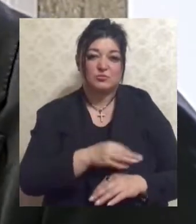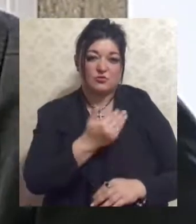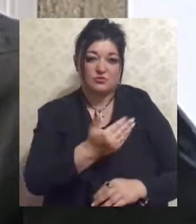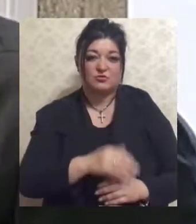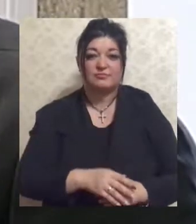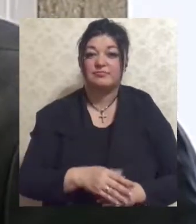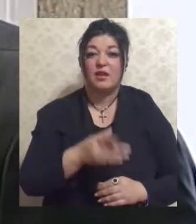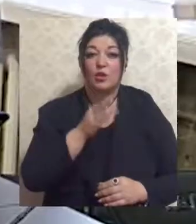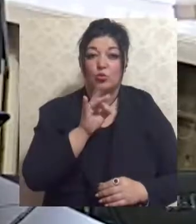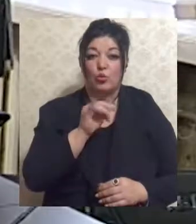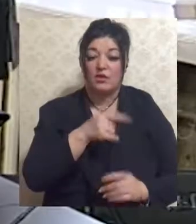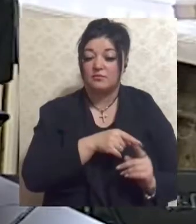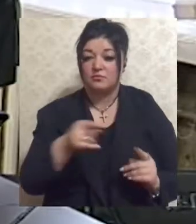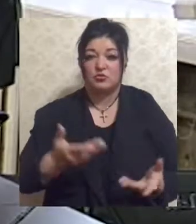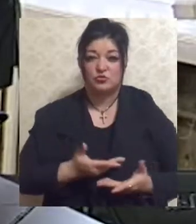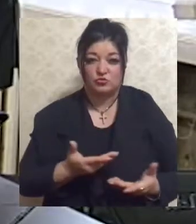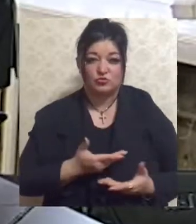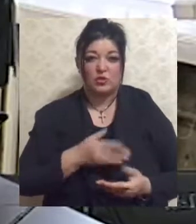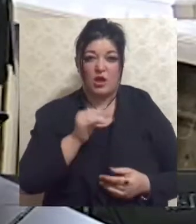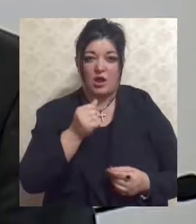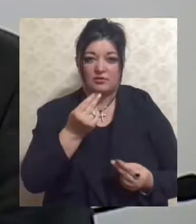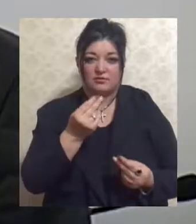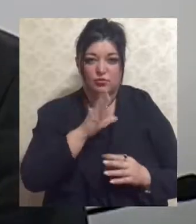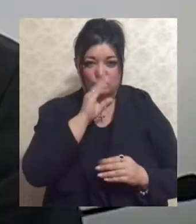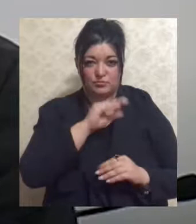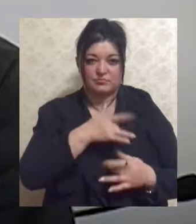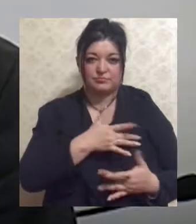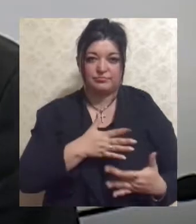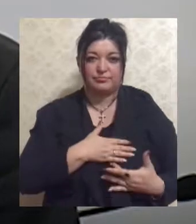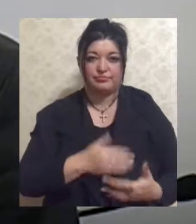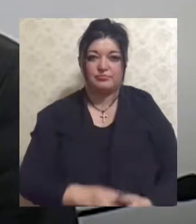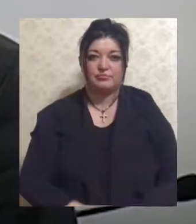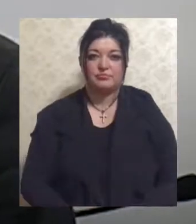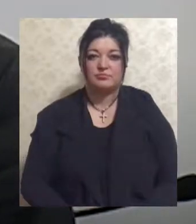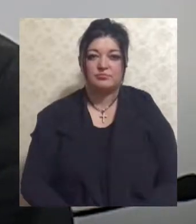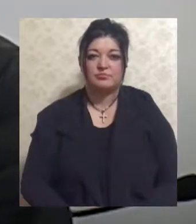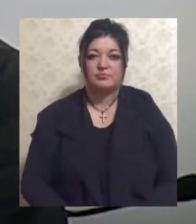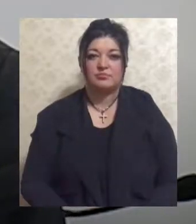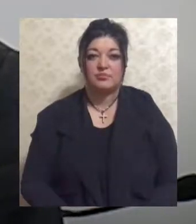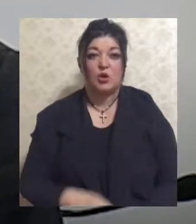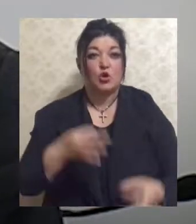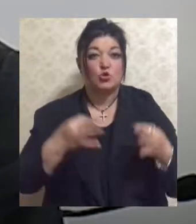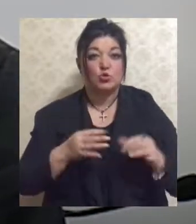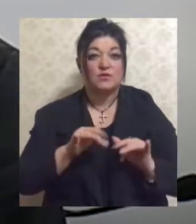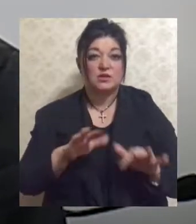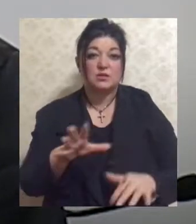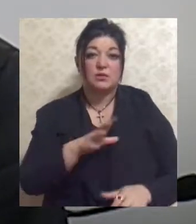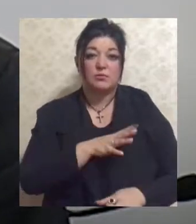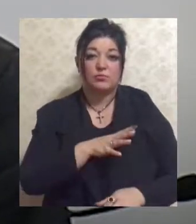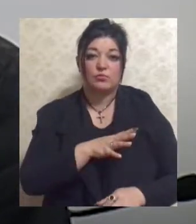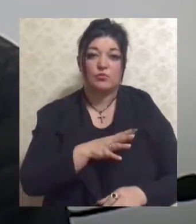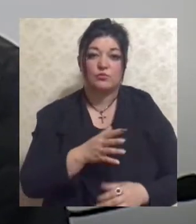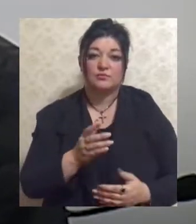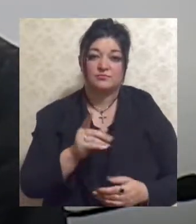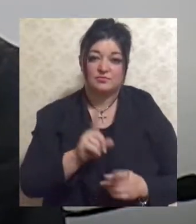роки жив, а отже мав декларувати її майно. У ході досудового розслідування було зібрано доказів, що між Трухановим